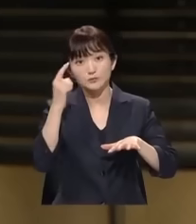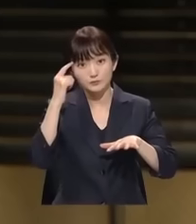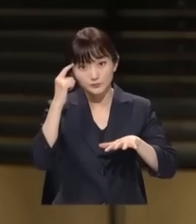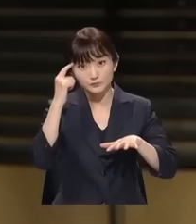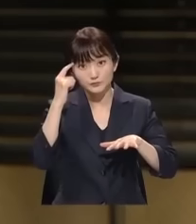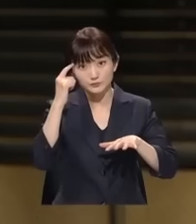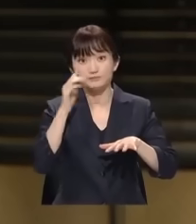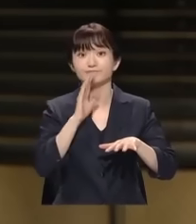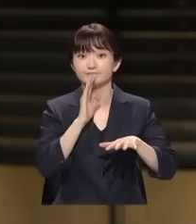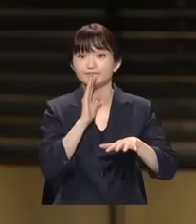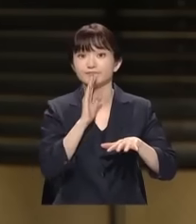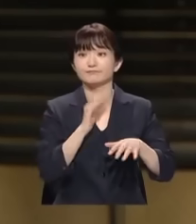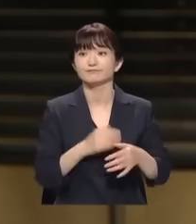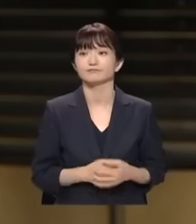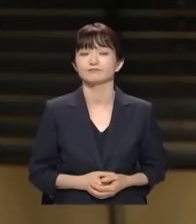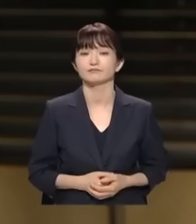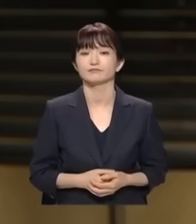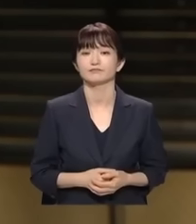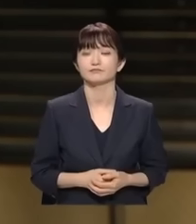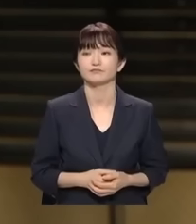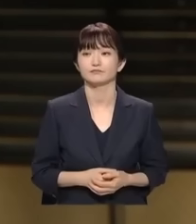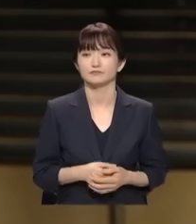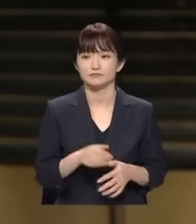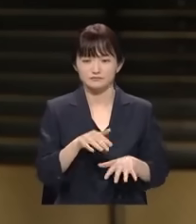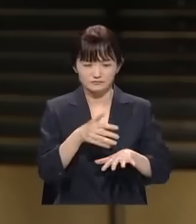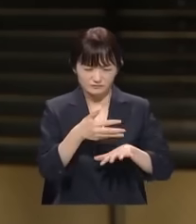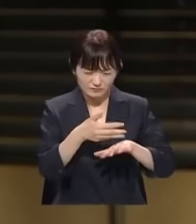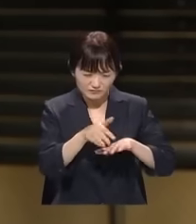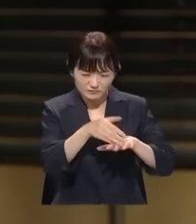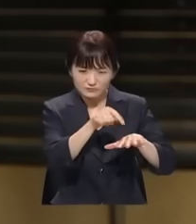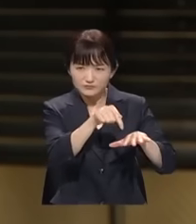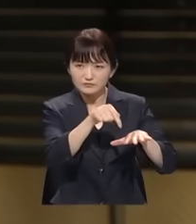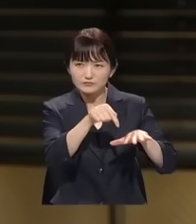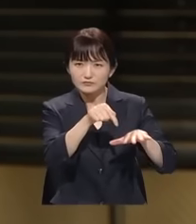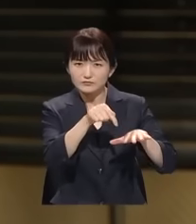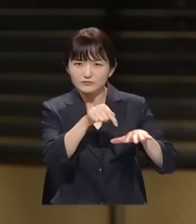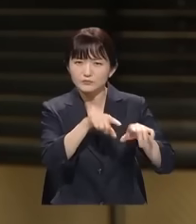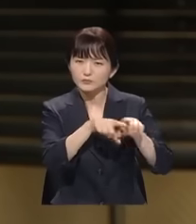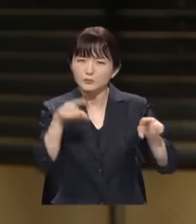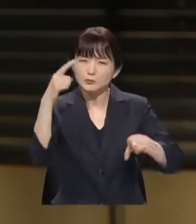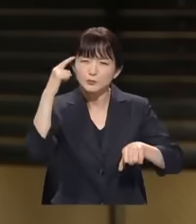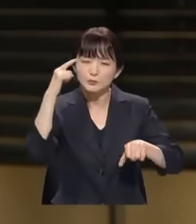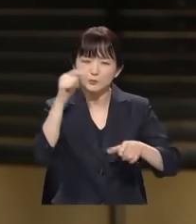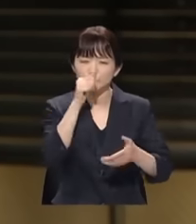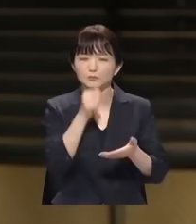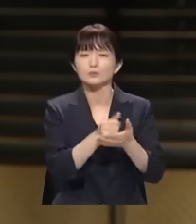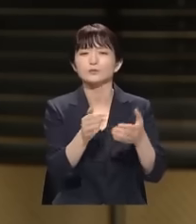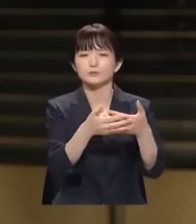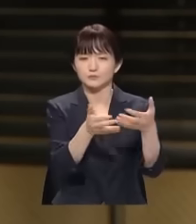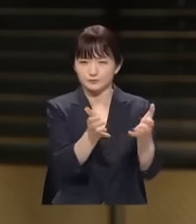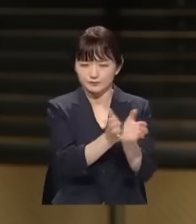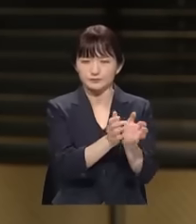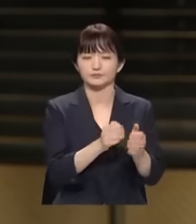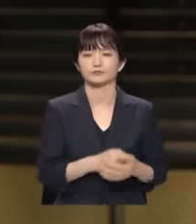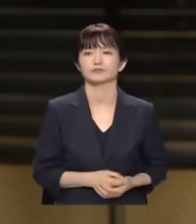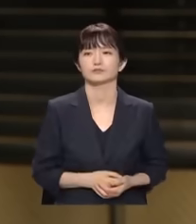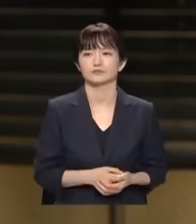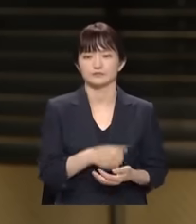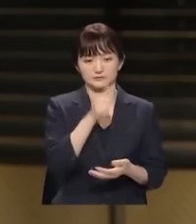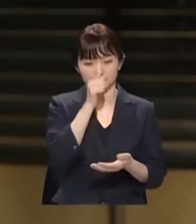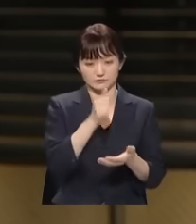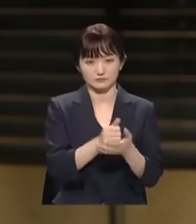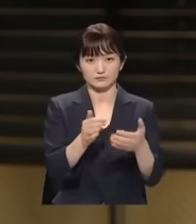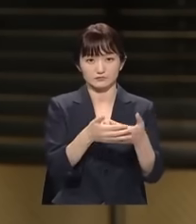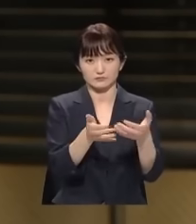겁니다 맞습니다 조폭이 거의 이제 우리가 보통 생활하는 범죄 단체인데 범죄단체 조직 죄라는게 있죠